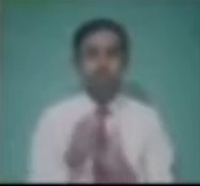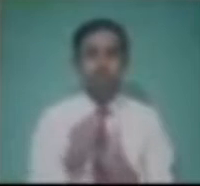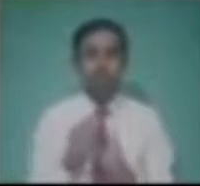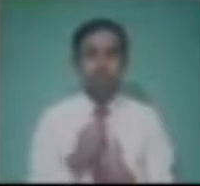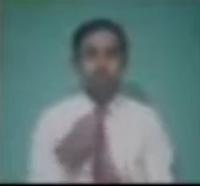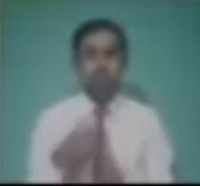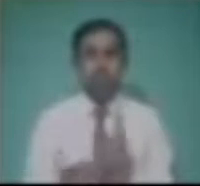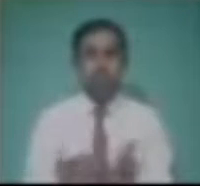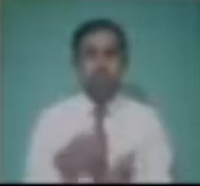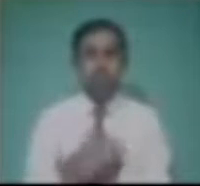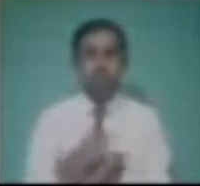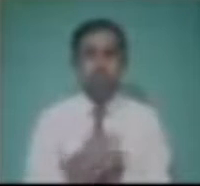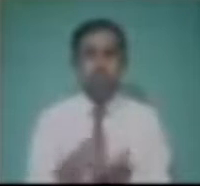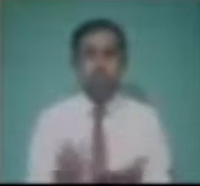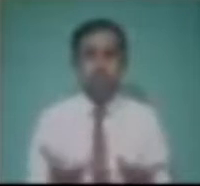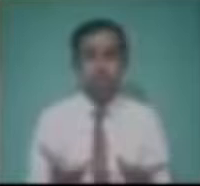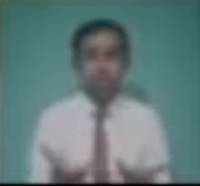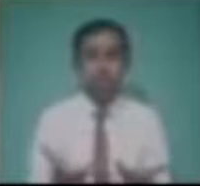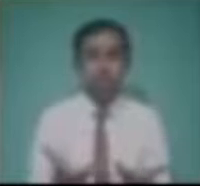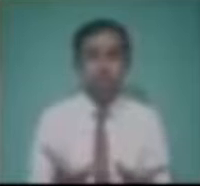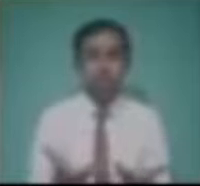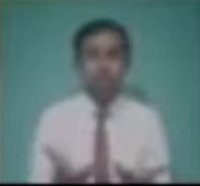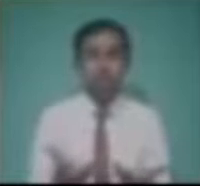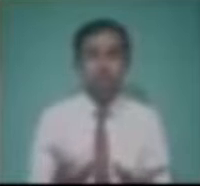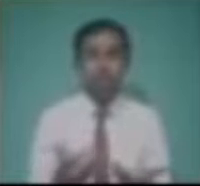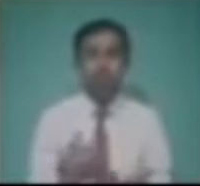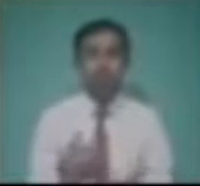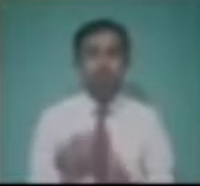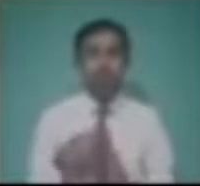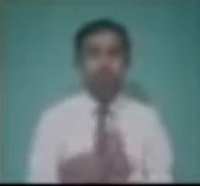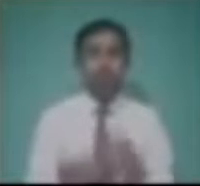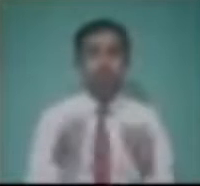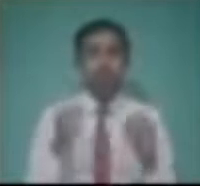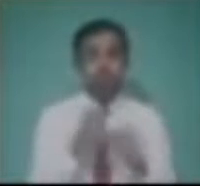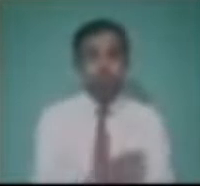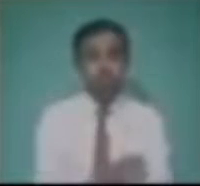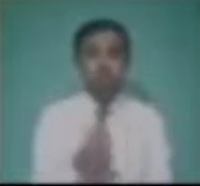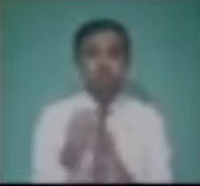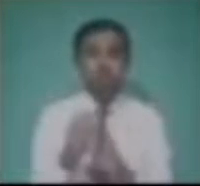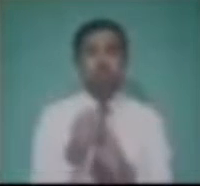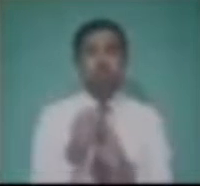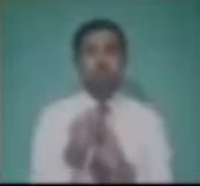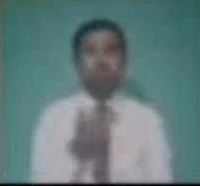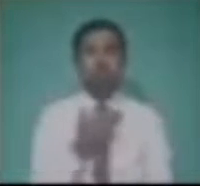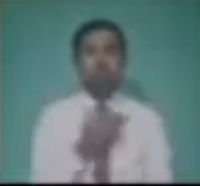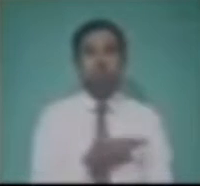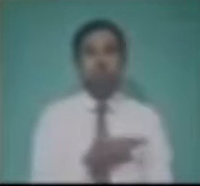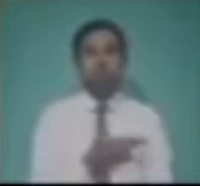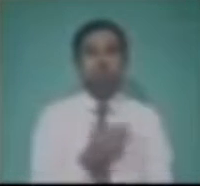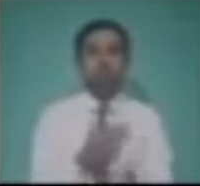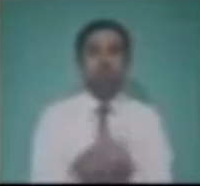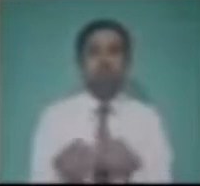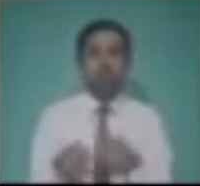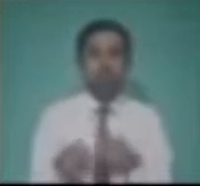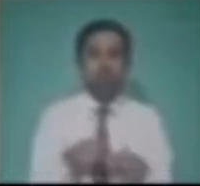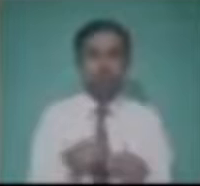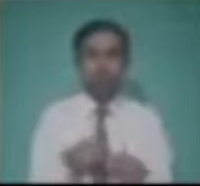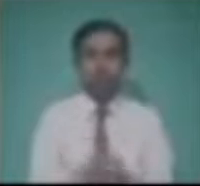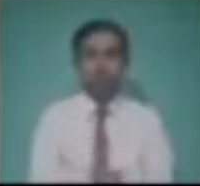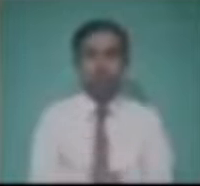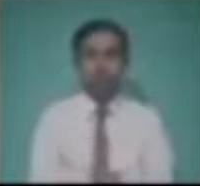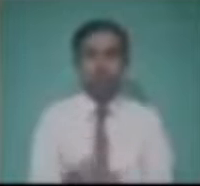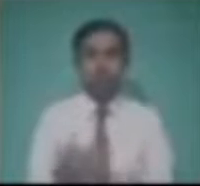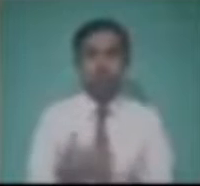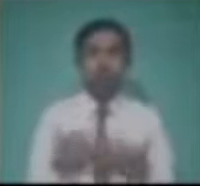Parlimentuwen ratata sewayak kenata wada mama dakke. Rata kada wetimata parlimentuwa dayaka una.